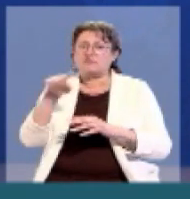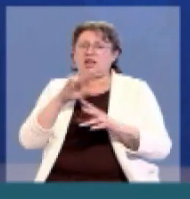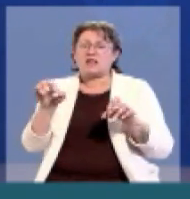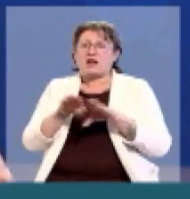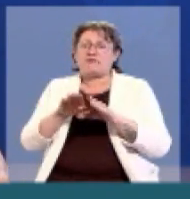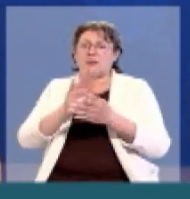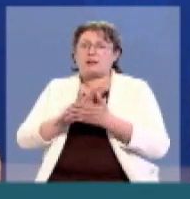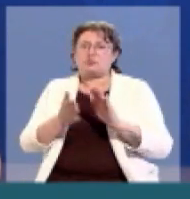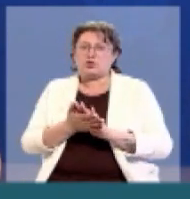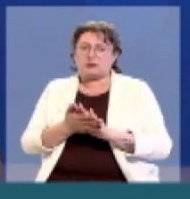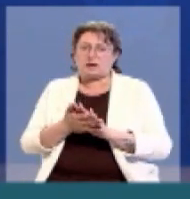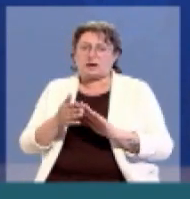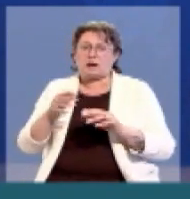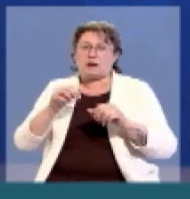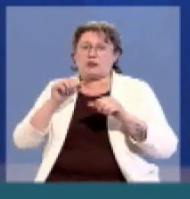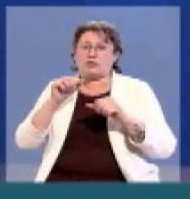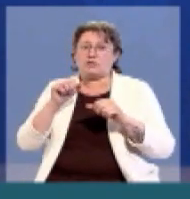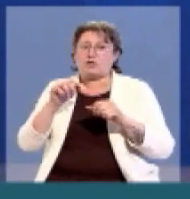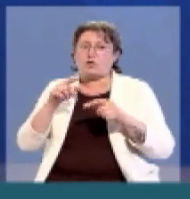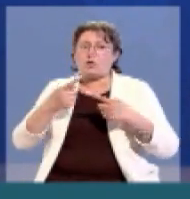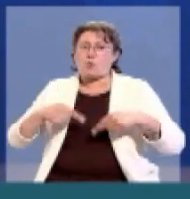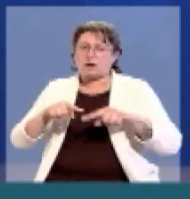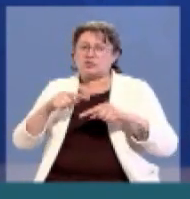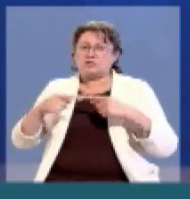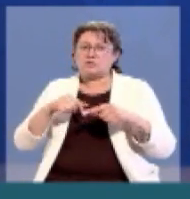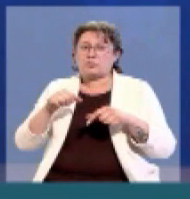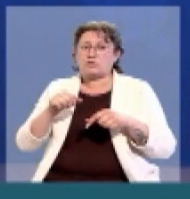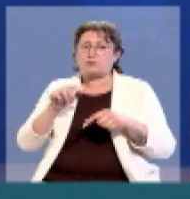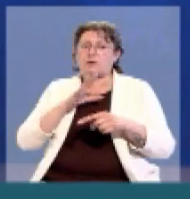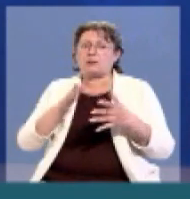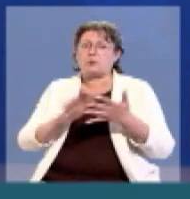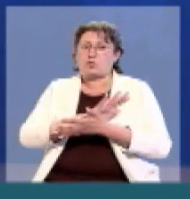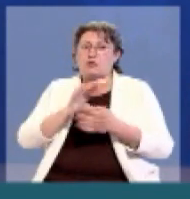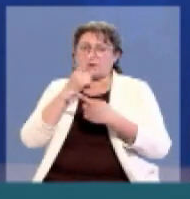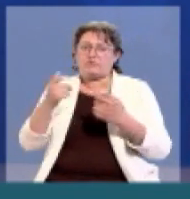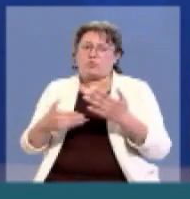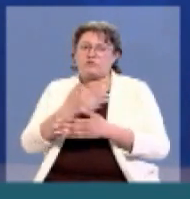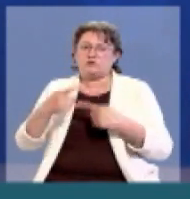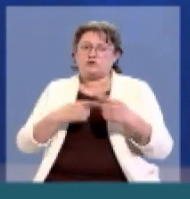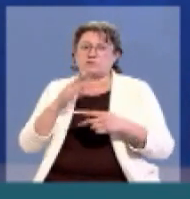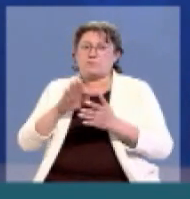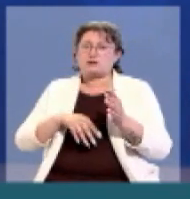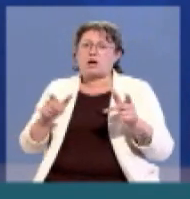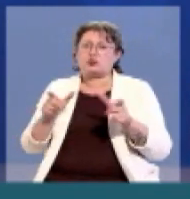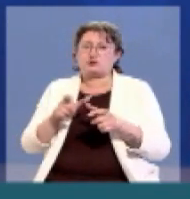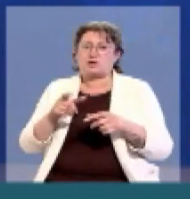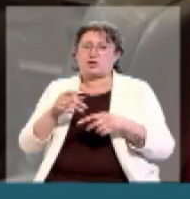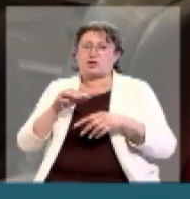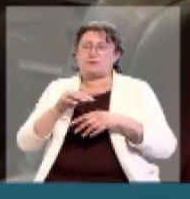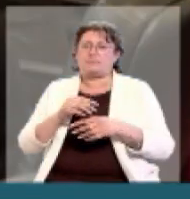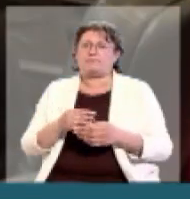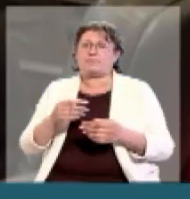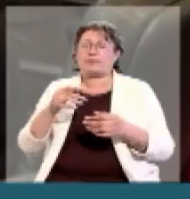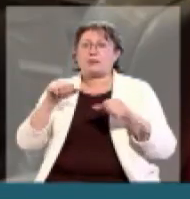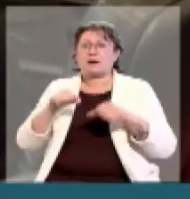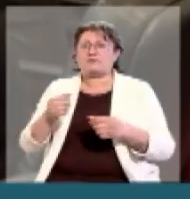положение. Через уполномоченный орган конкурс был отменен и объявлен вновь без ограничения прав субъекта бизнеса.